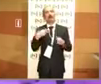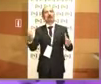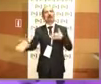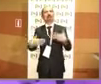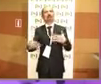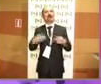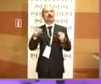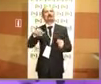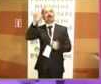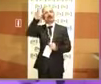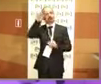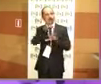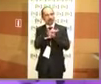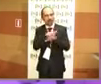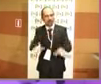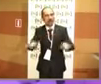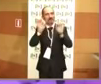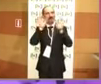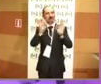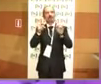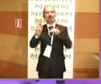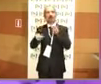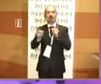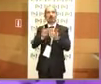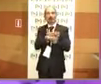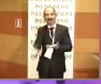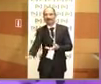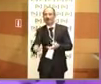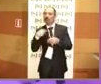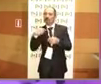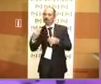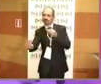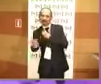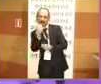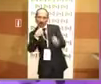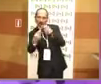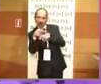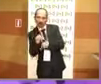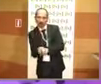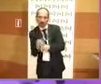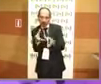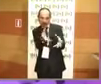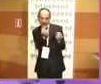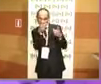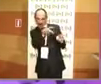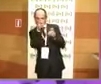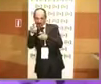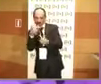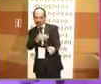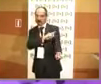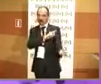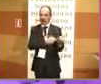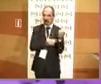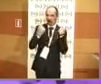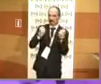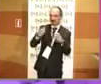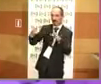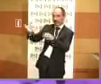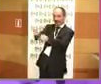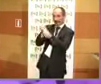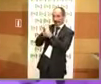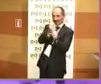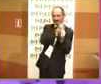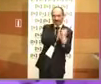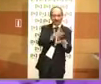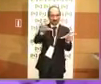urgente riconoscere le radici dove questi populismi si nutrono, traggono forza, traggono rappresentanza. Se non c'è questo atto